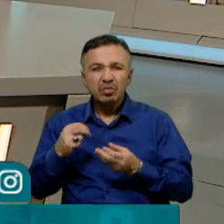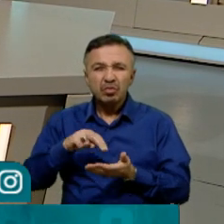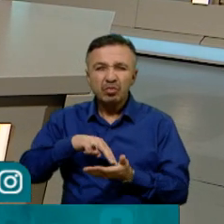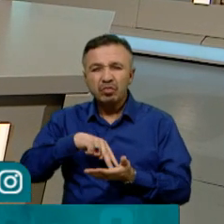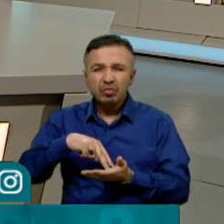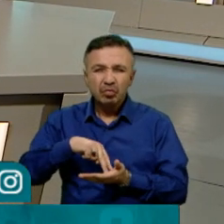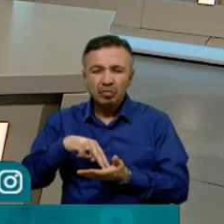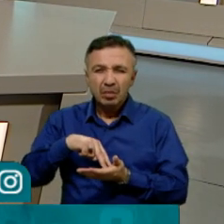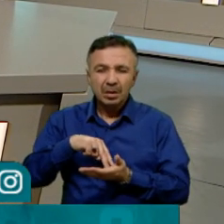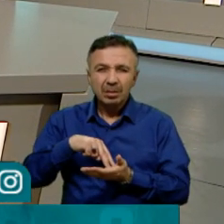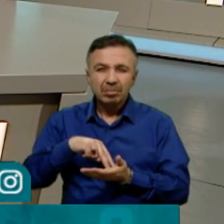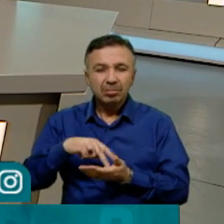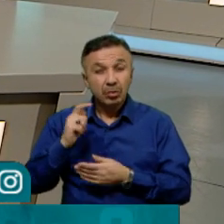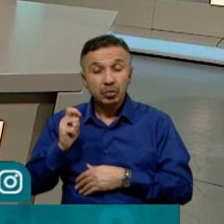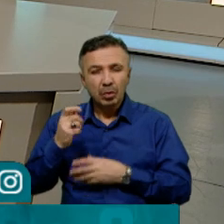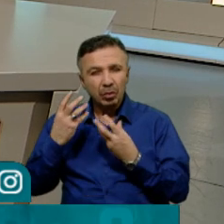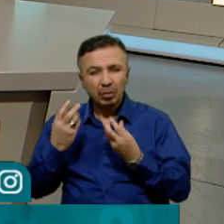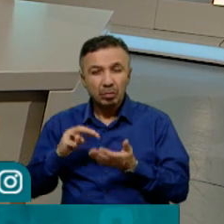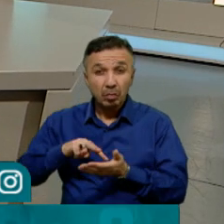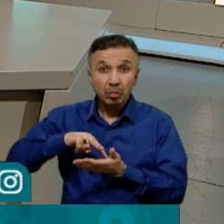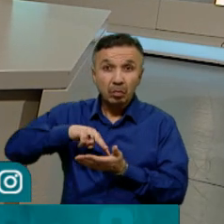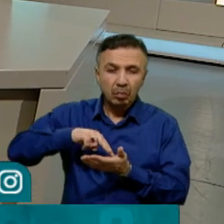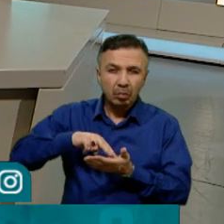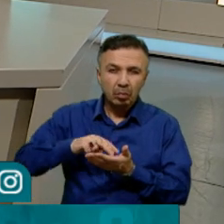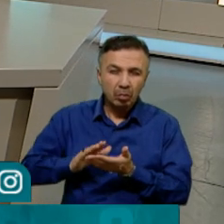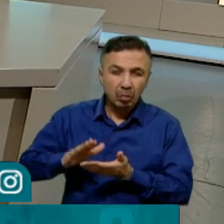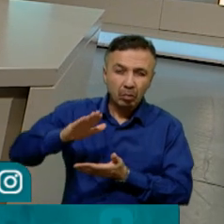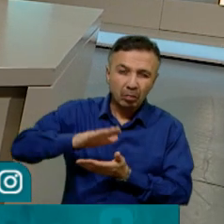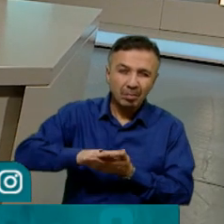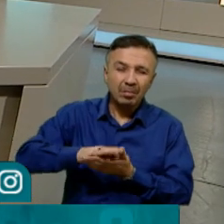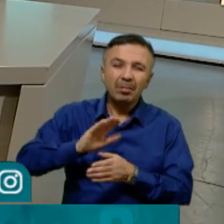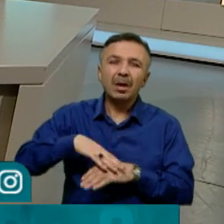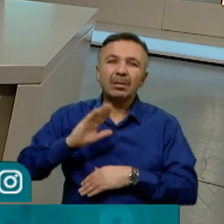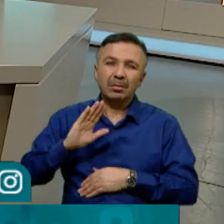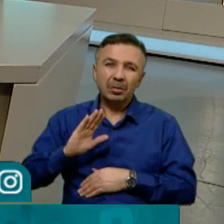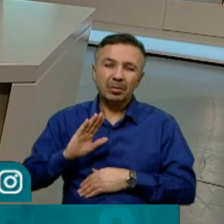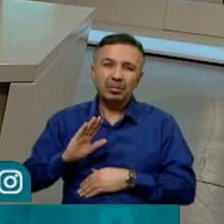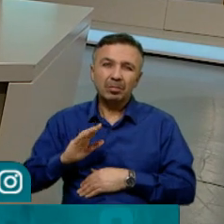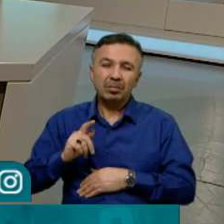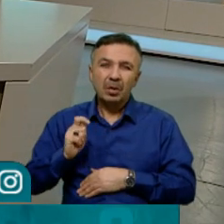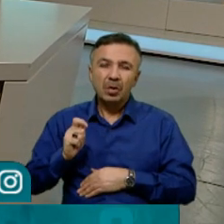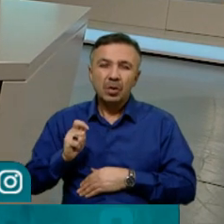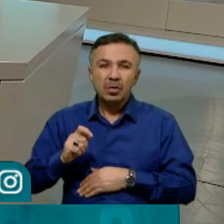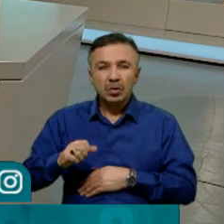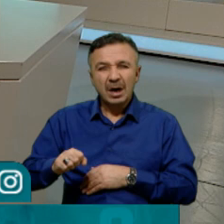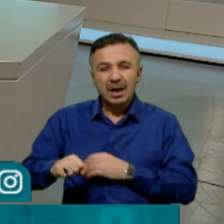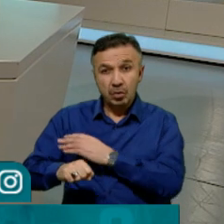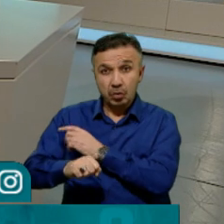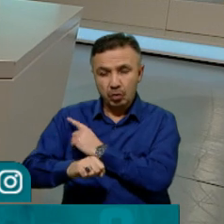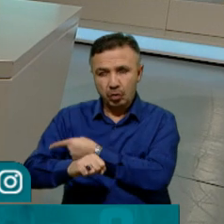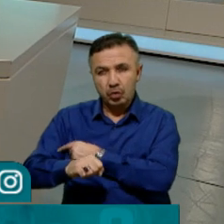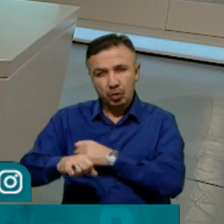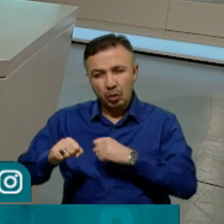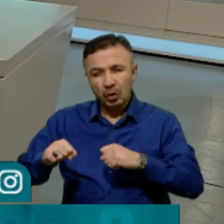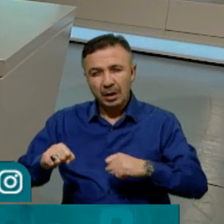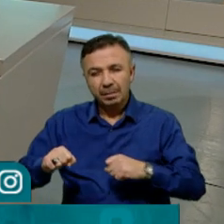kendim adım atmak çok zor yani ya bu güç kollarımda oluyor yani evet